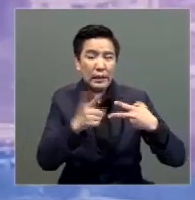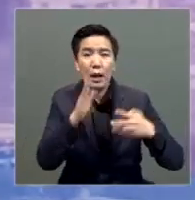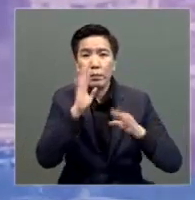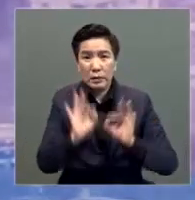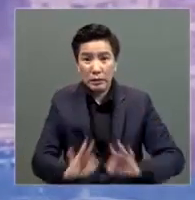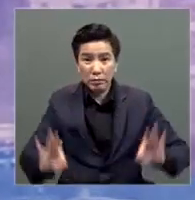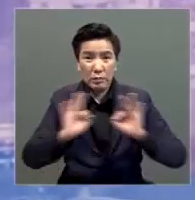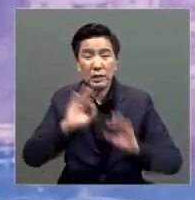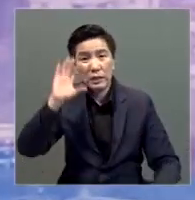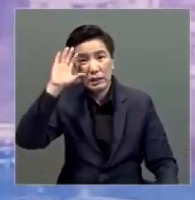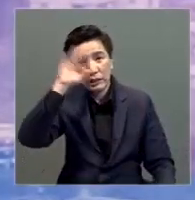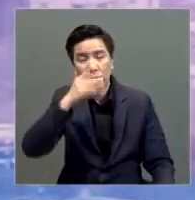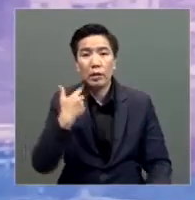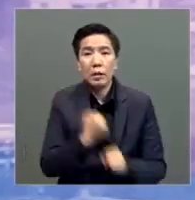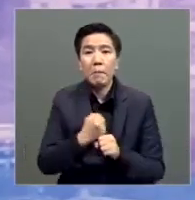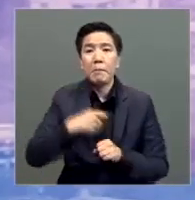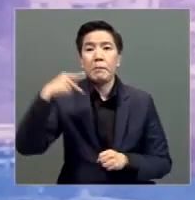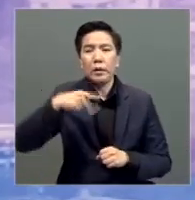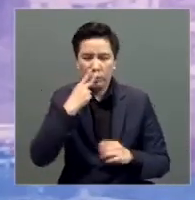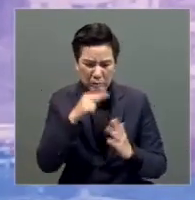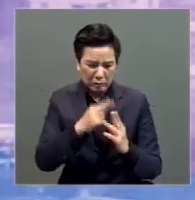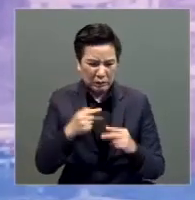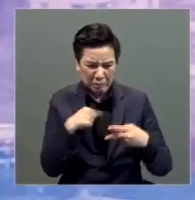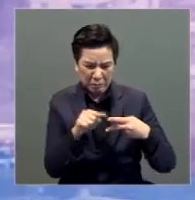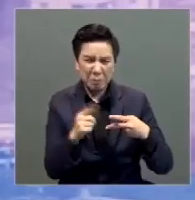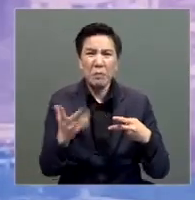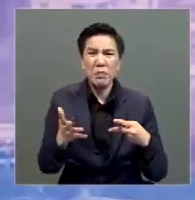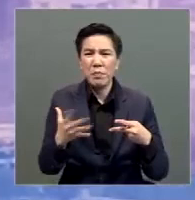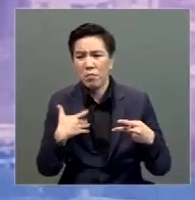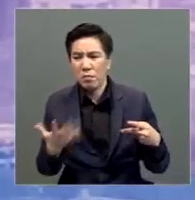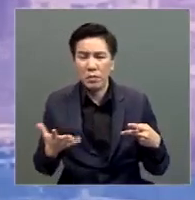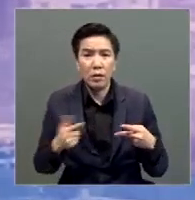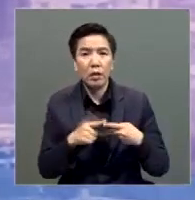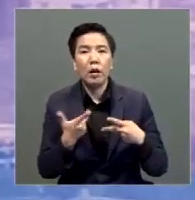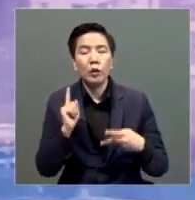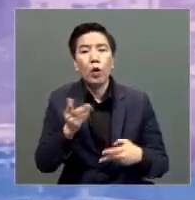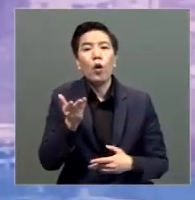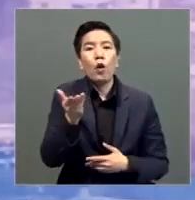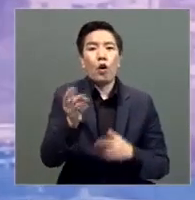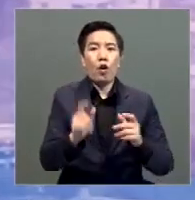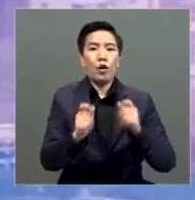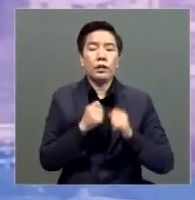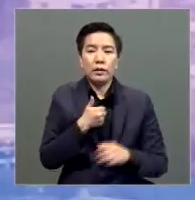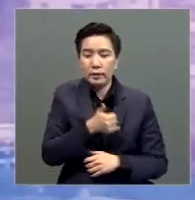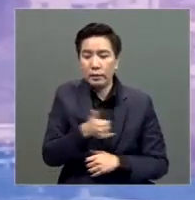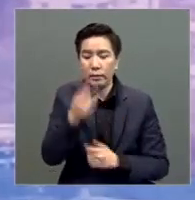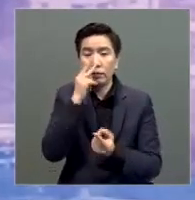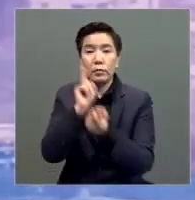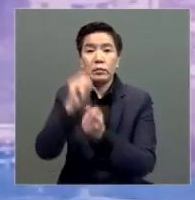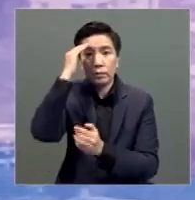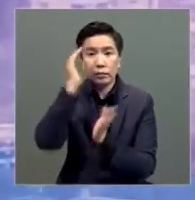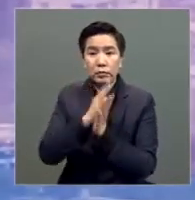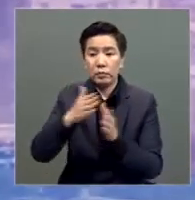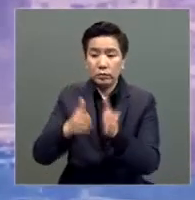จำเป็นต้องออกมาปฏิบัติหน้าที่อะไรแล้วเปิดดูเอ๊ะเราไม่ได้รับยกเว้นนี่ว่าท่านก็ช่วยขออนุญาตเดินเดินมาเจอเจ้าหน้าที่ตำรว